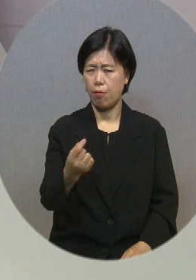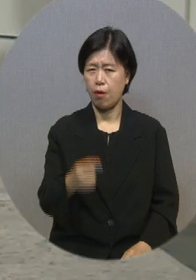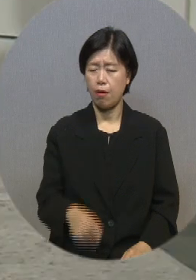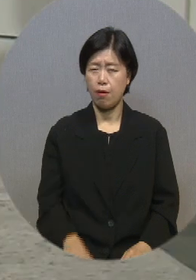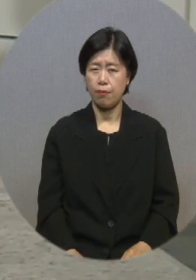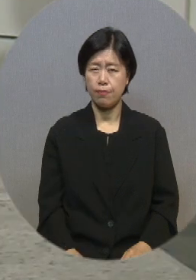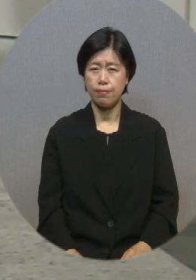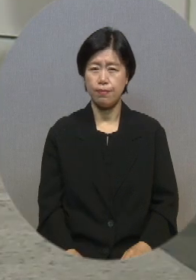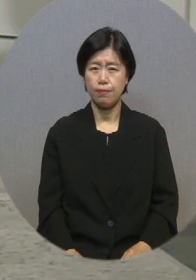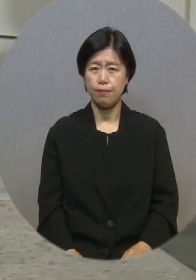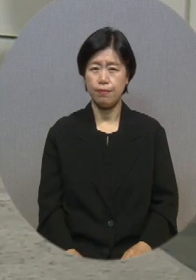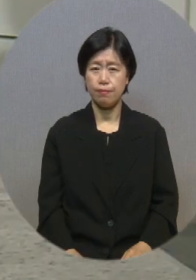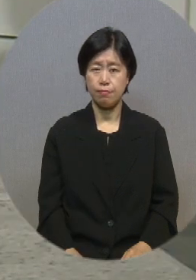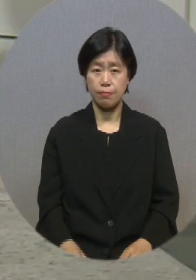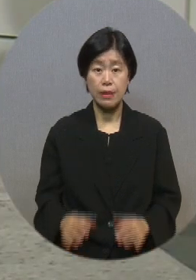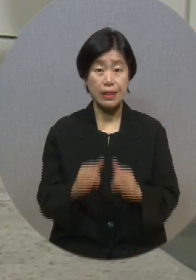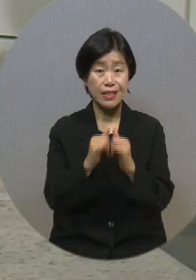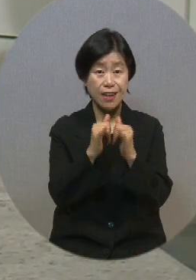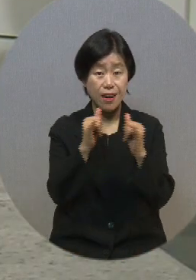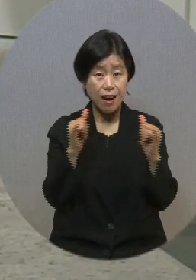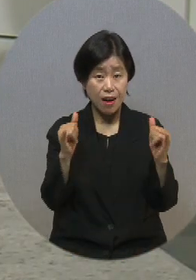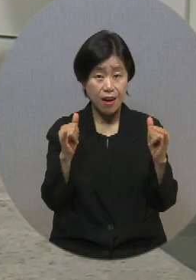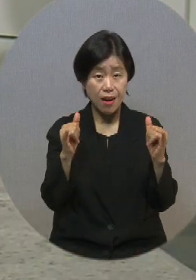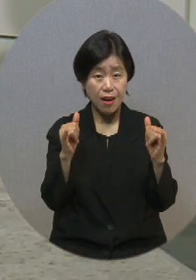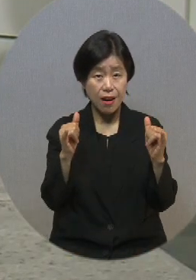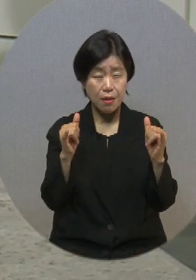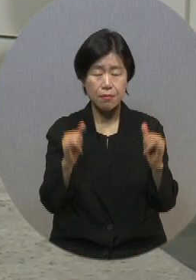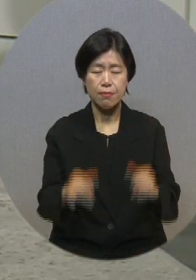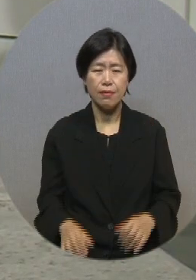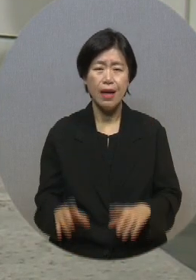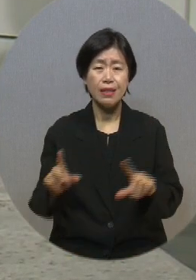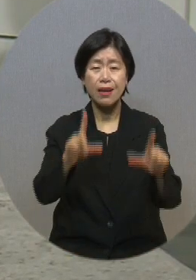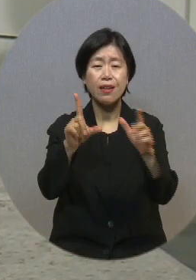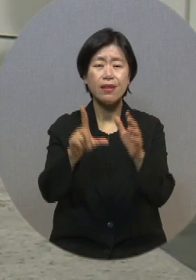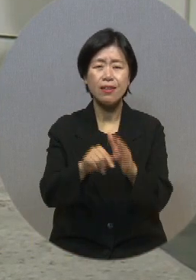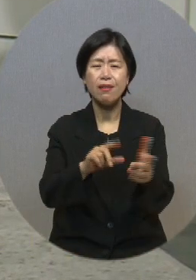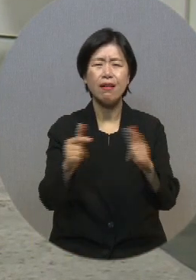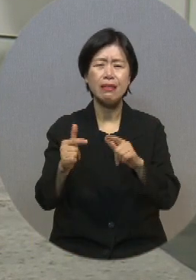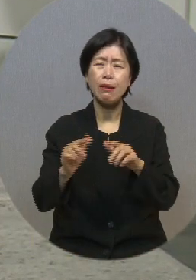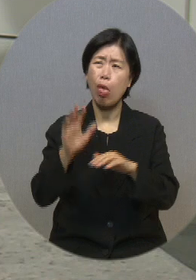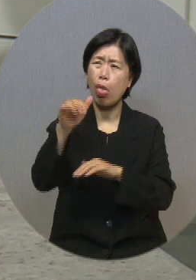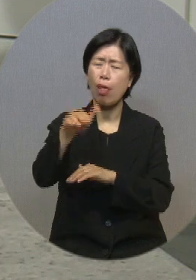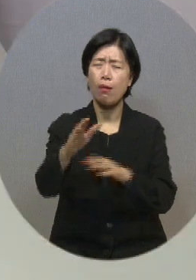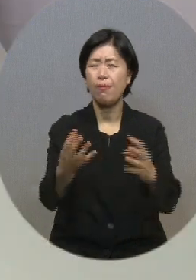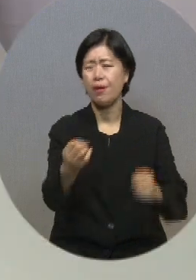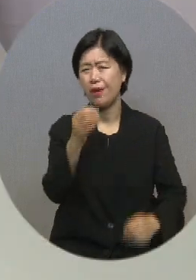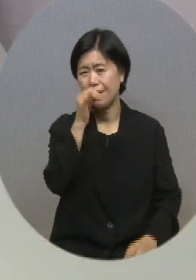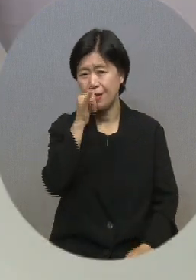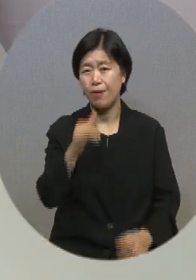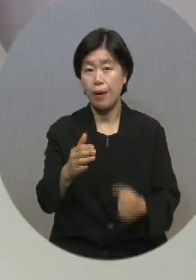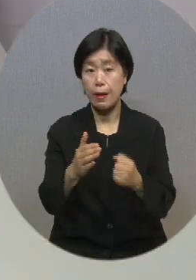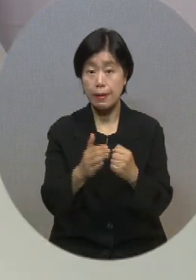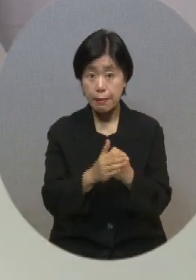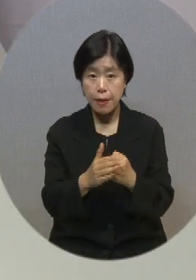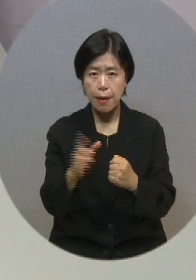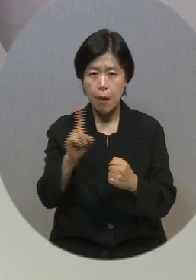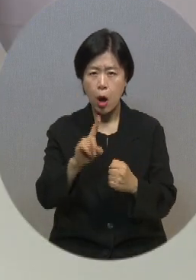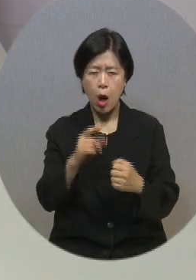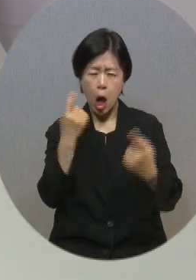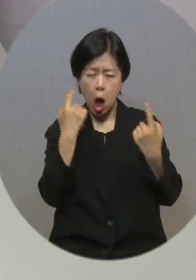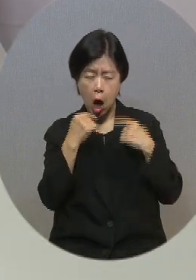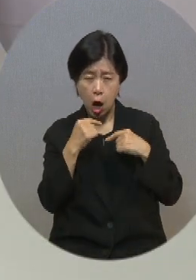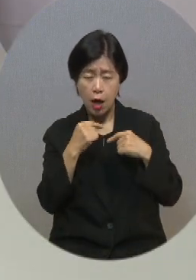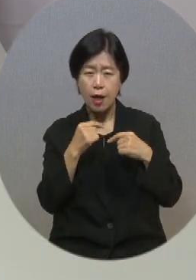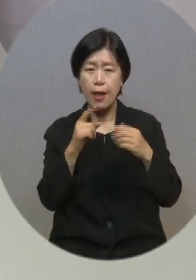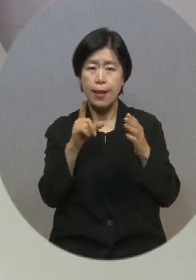많아요. 참 사람이라는 게 이런 참 우여곡절을 많이 겪습니다. 네. 그래서 그 순간에 조금만 더